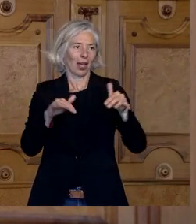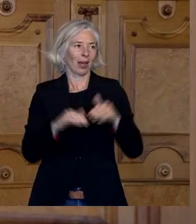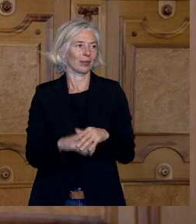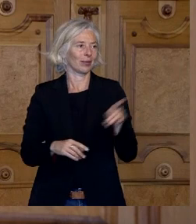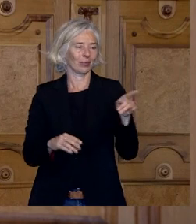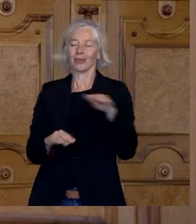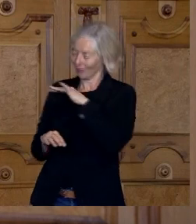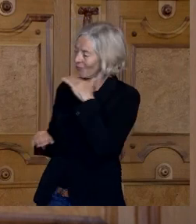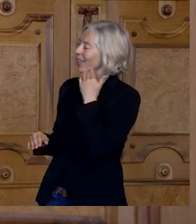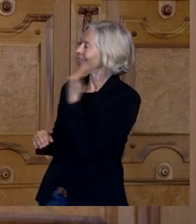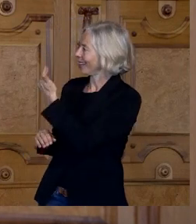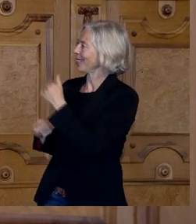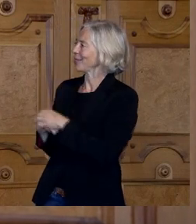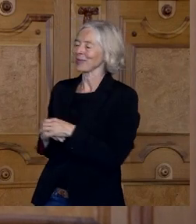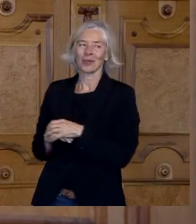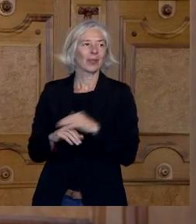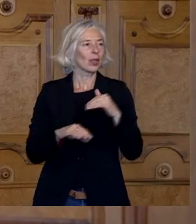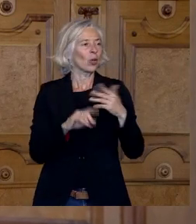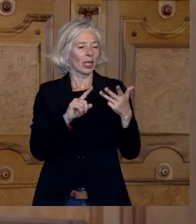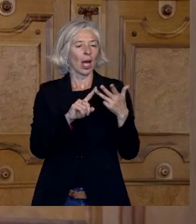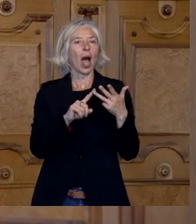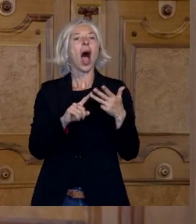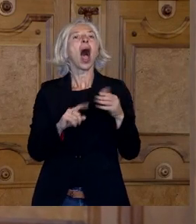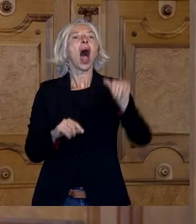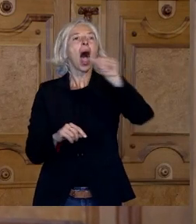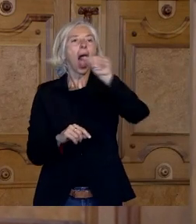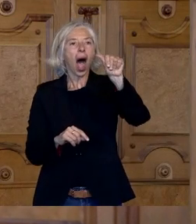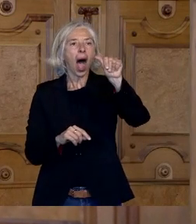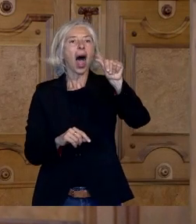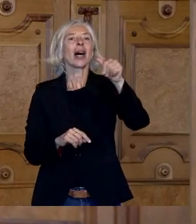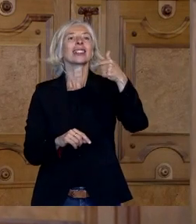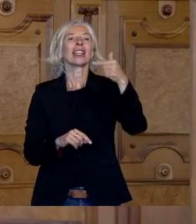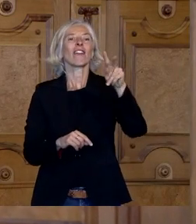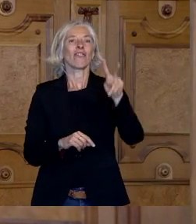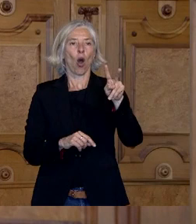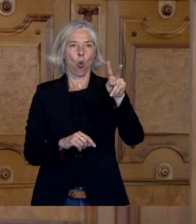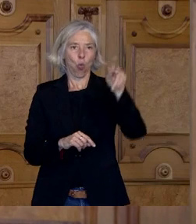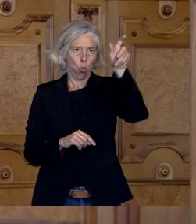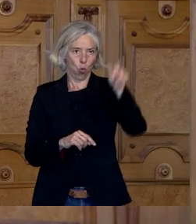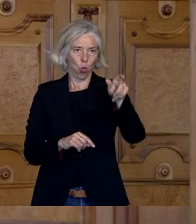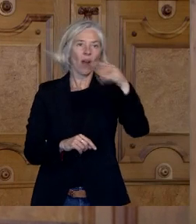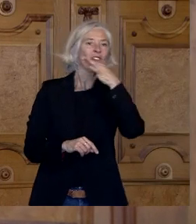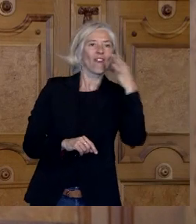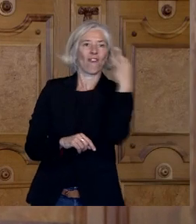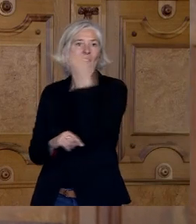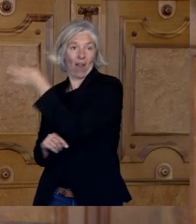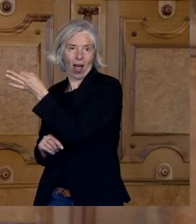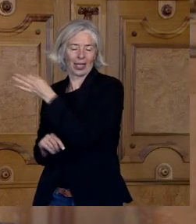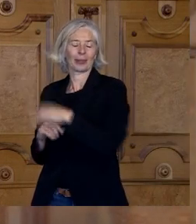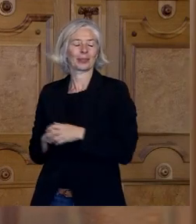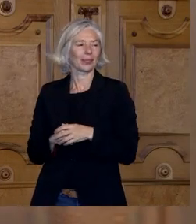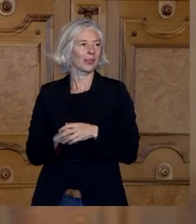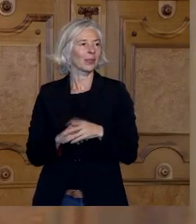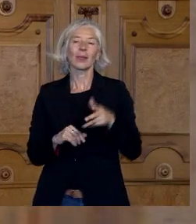Dankeschön. Und dann fragt noch ATV, der Herr Wildfeuer. Er sagt, Ministerpräsident Markus Söder hat